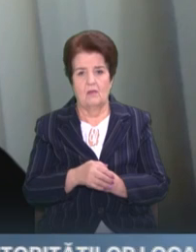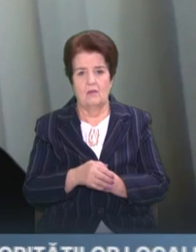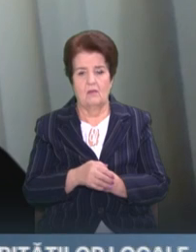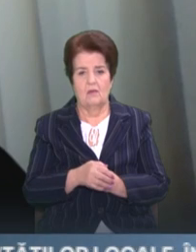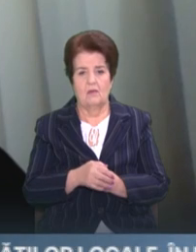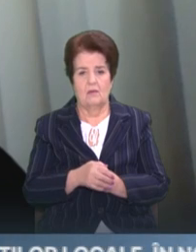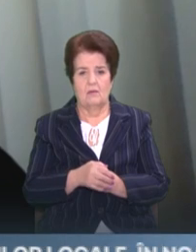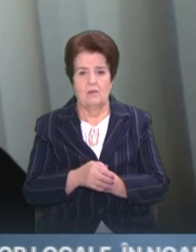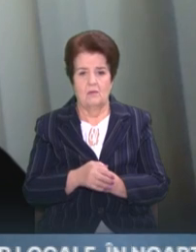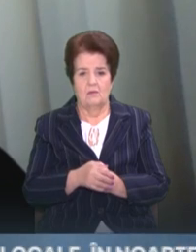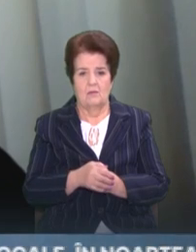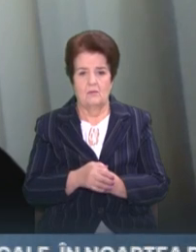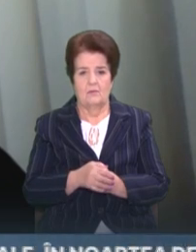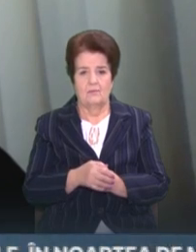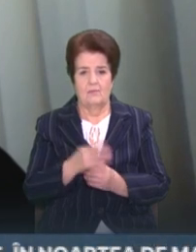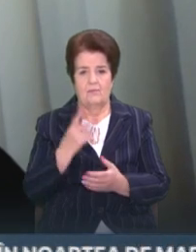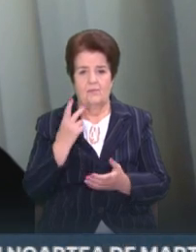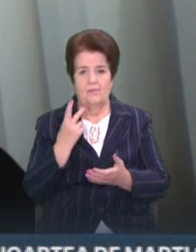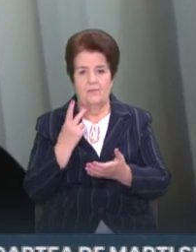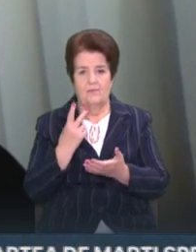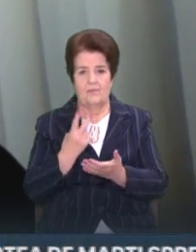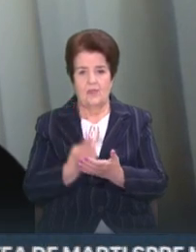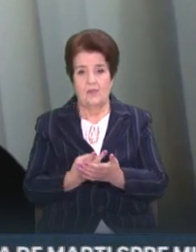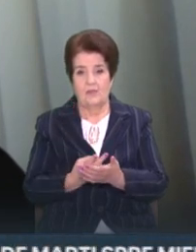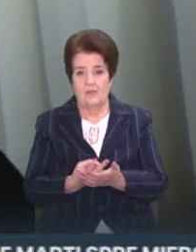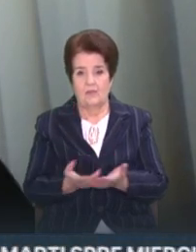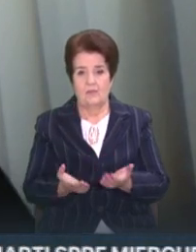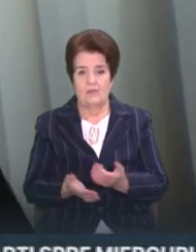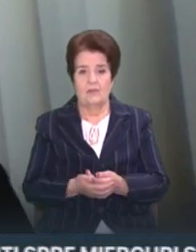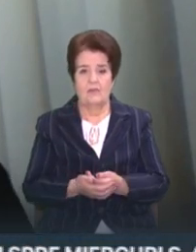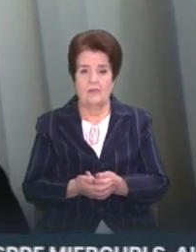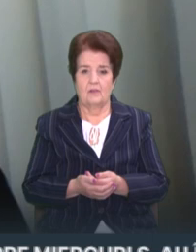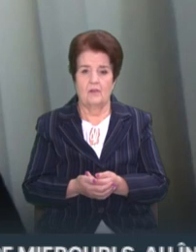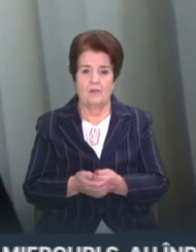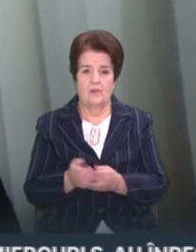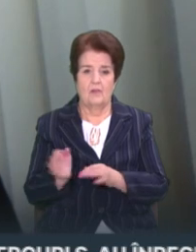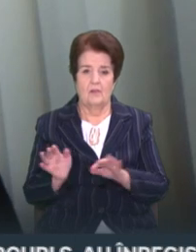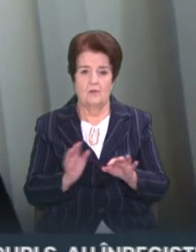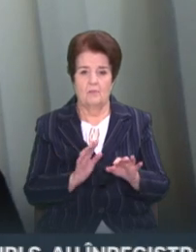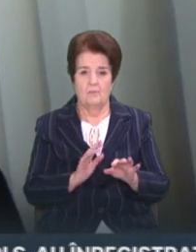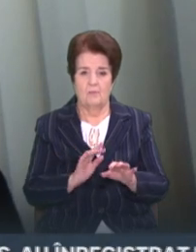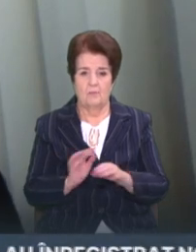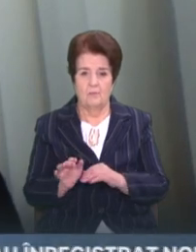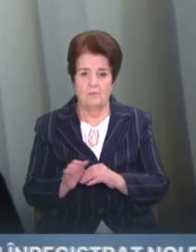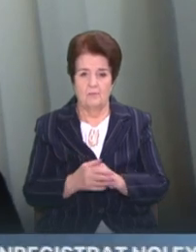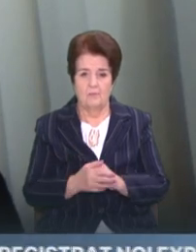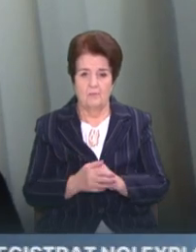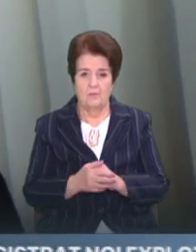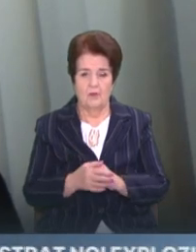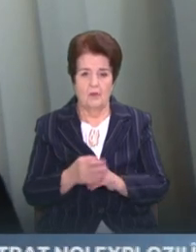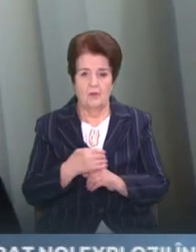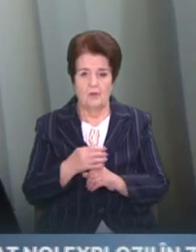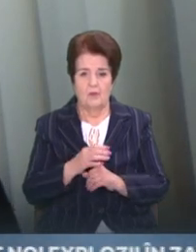să intervină într-o manieră în care practic nu poți anticipa